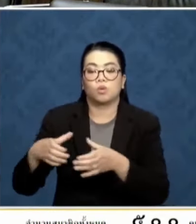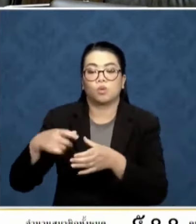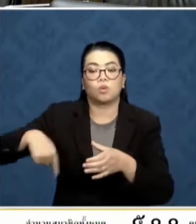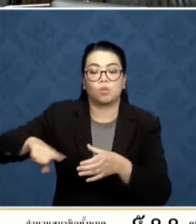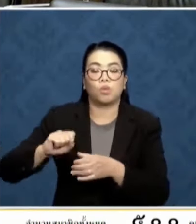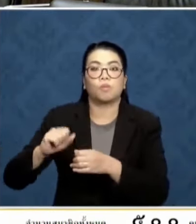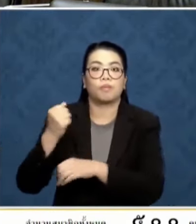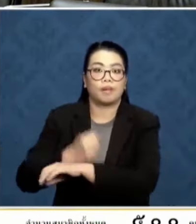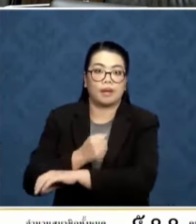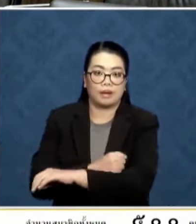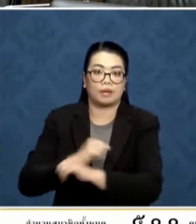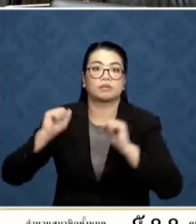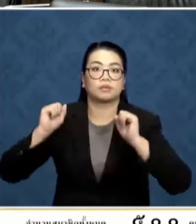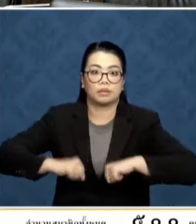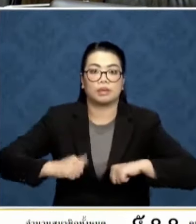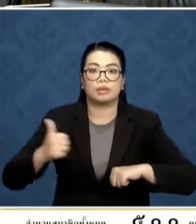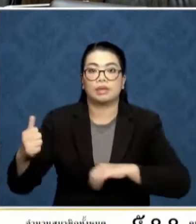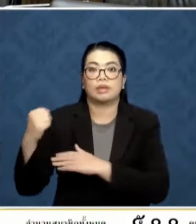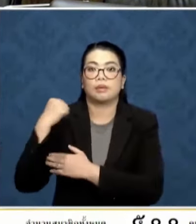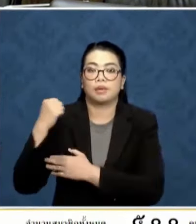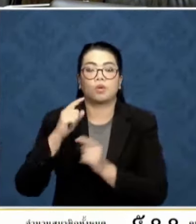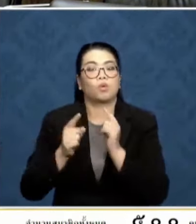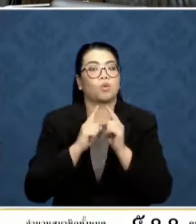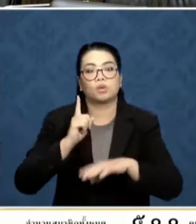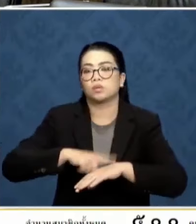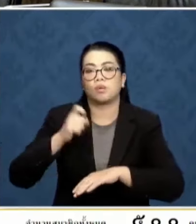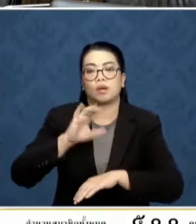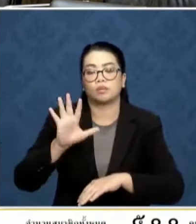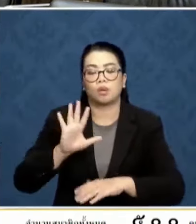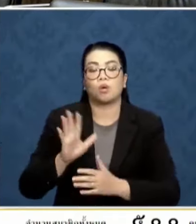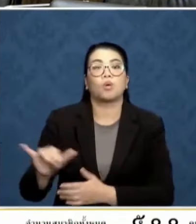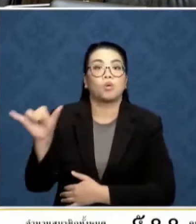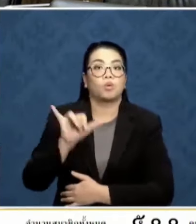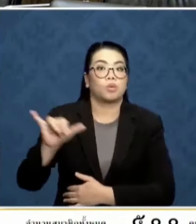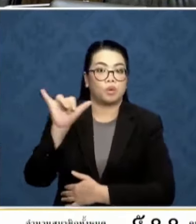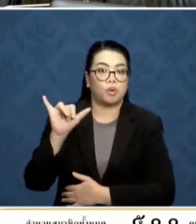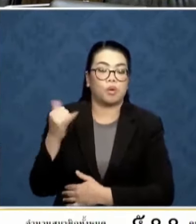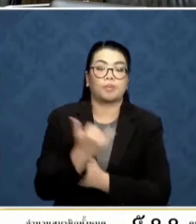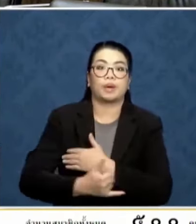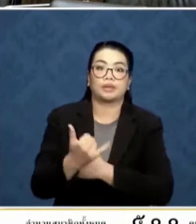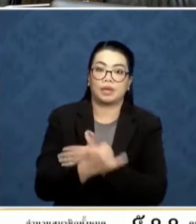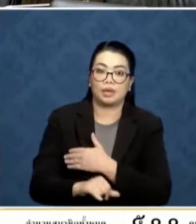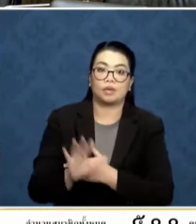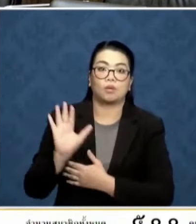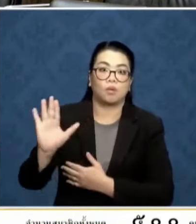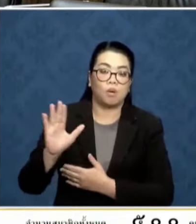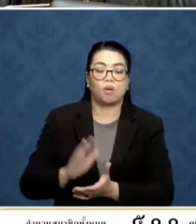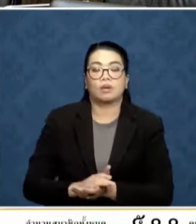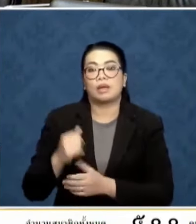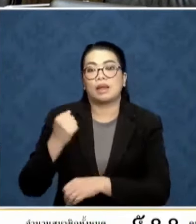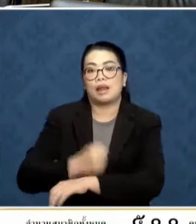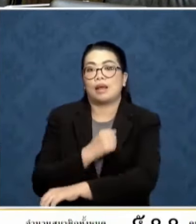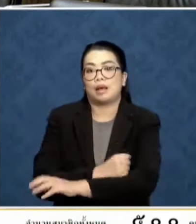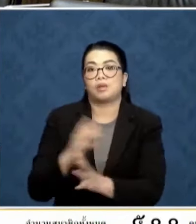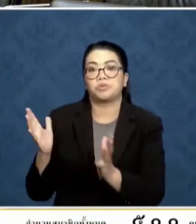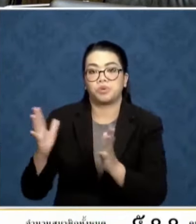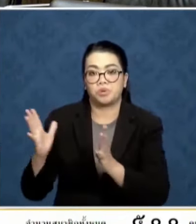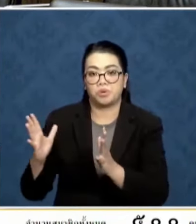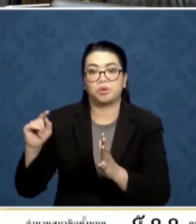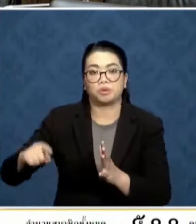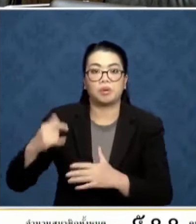ครับเราไม่ต้องมาเสียเวลามาคุยเรื่องนี้ด้วยซ้ำนะครับในยุโรปเองครับประเทศที่มีอัตราคนเข้าสหภาพแรงงานสูงๆนะครับ